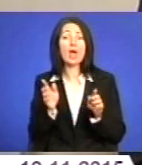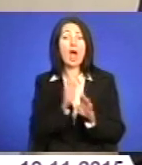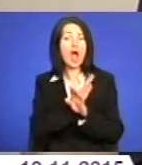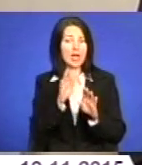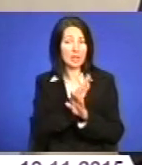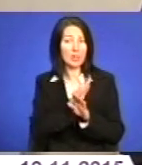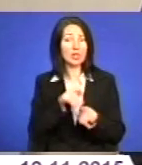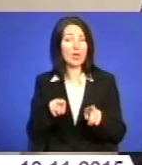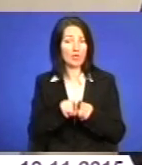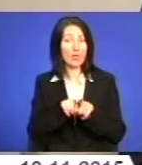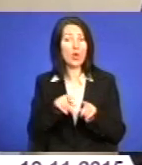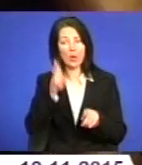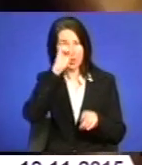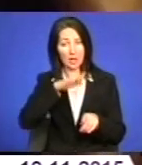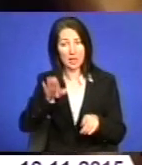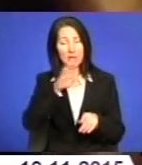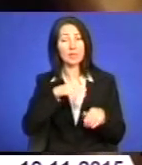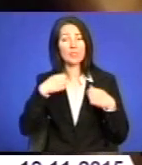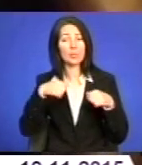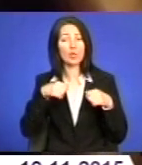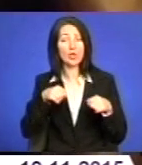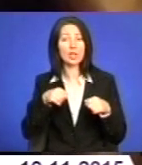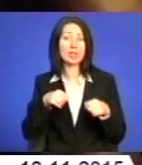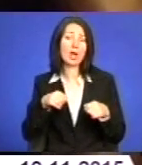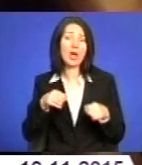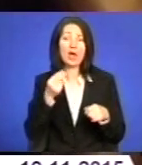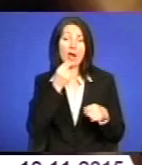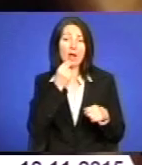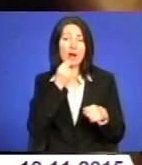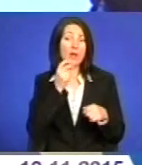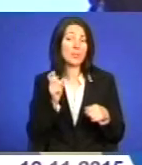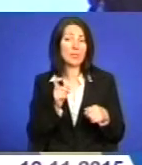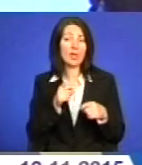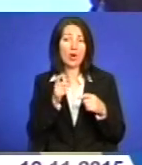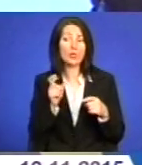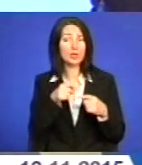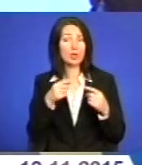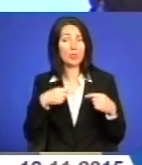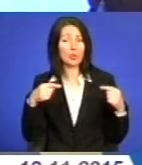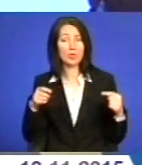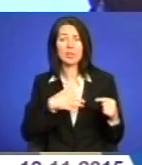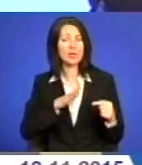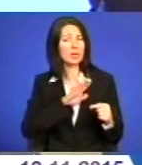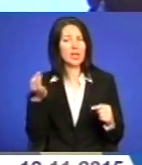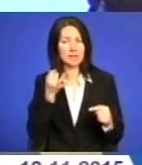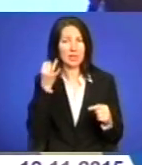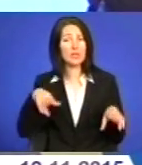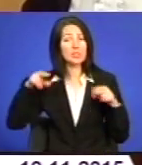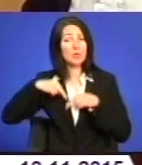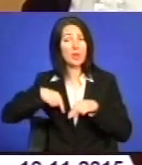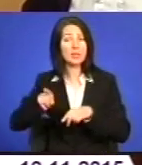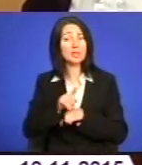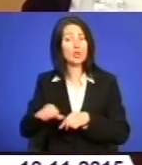країн експорт сільськогосподарської продукції канадійців мало цікавить. Співпрацю з Тернопільщиною та й усією Україною